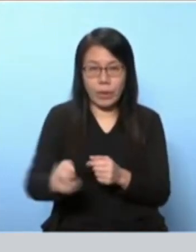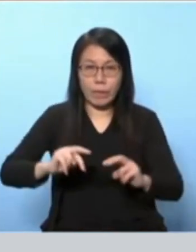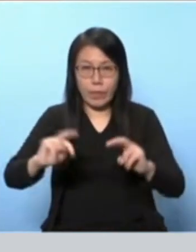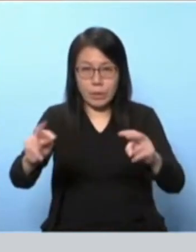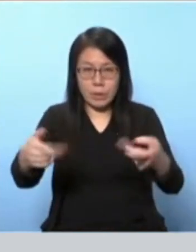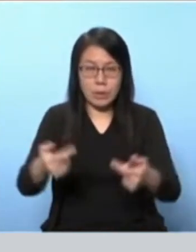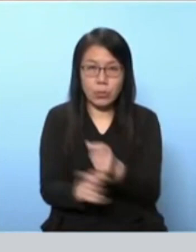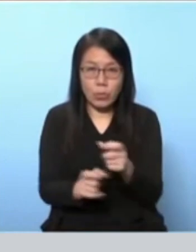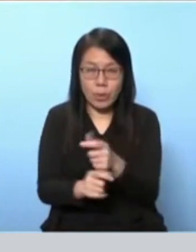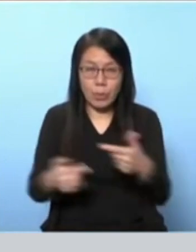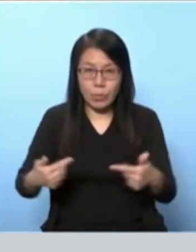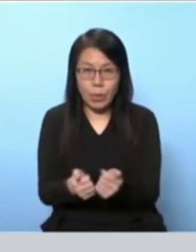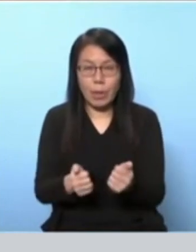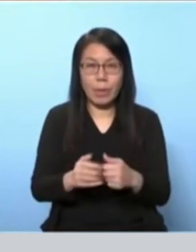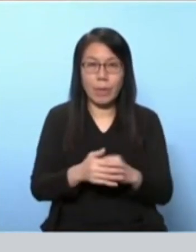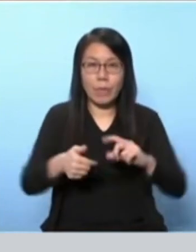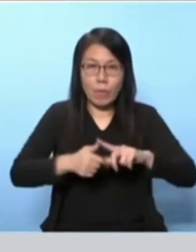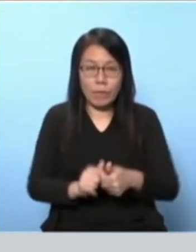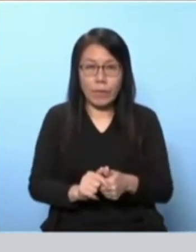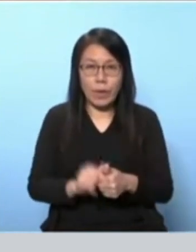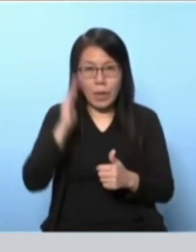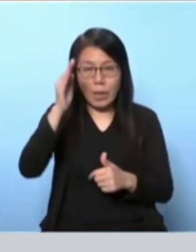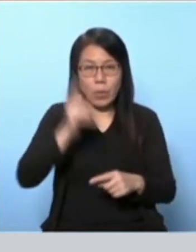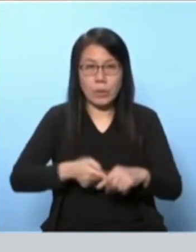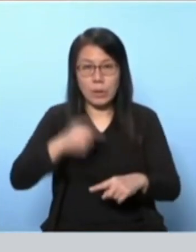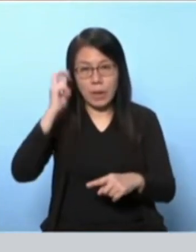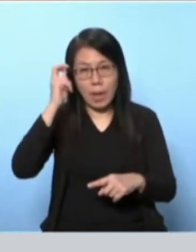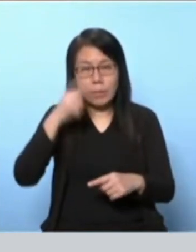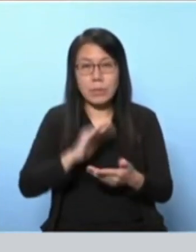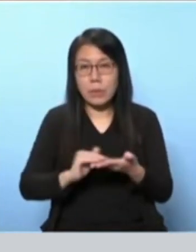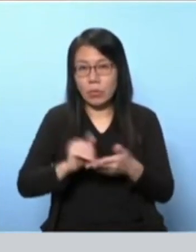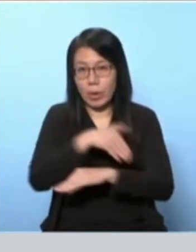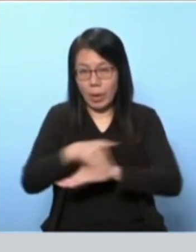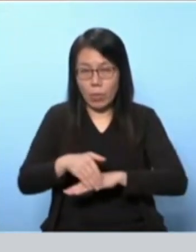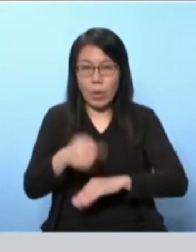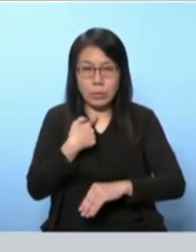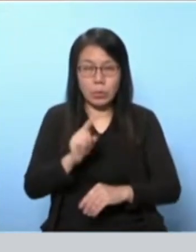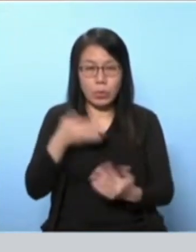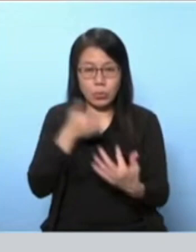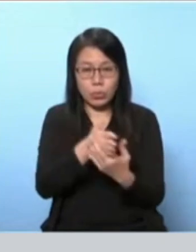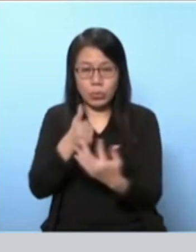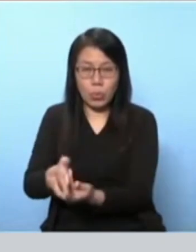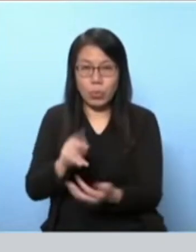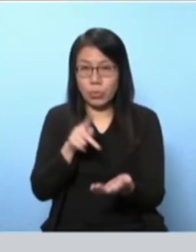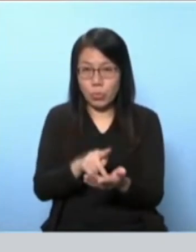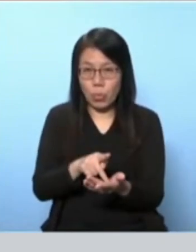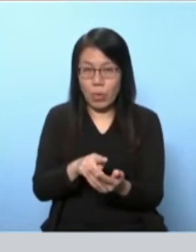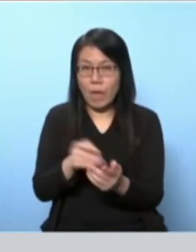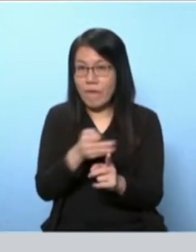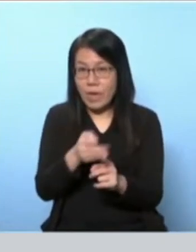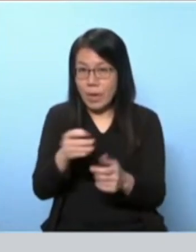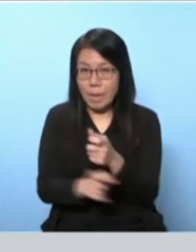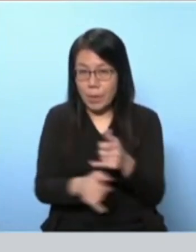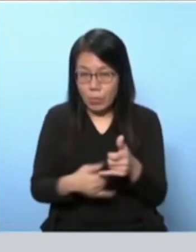展周邊嘅商業配套嘅模式咧，我希望都有個重新嘅考慮同埋規劃，應該更主動咁樣出租非表